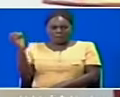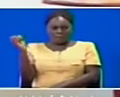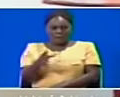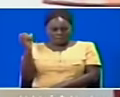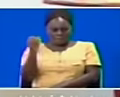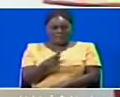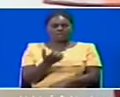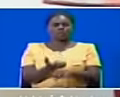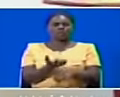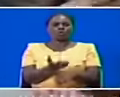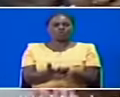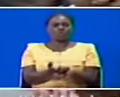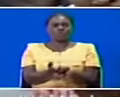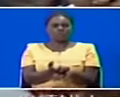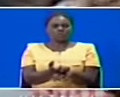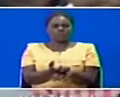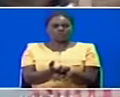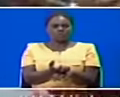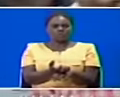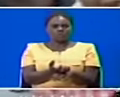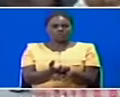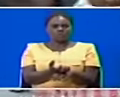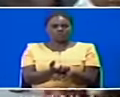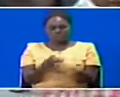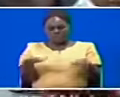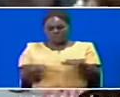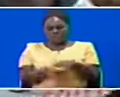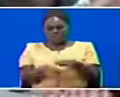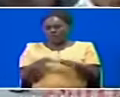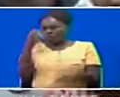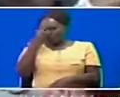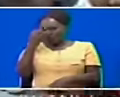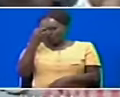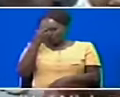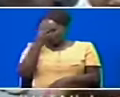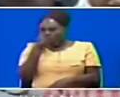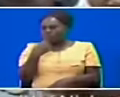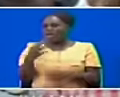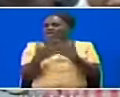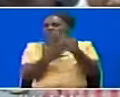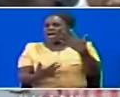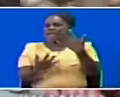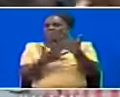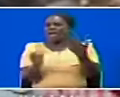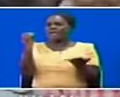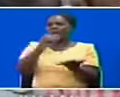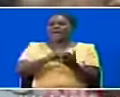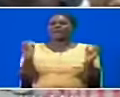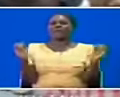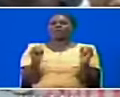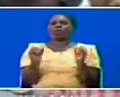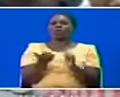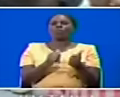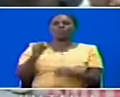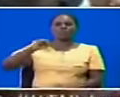pelted with stones. Si. Na naibu wa rais walisema hapa Kenya haitamwagika damu tena kwa sababu ya kushindania mashindano ya